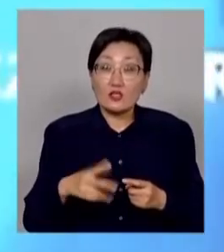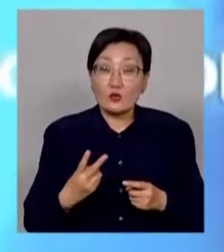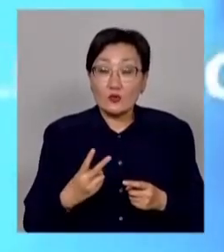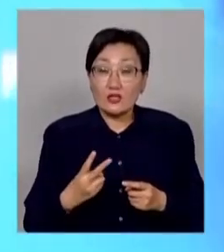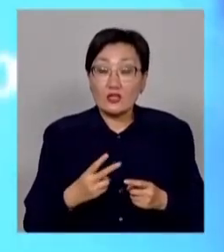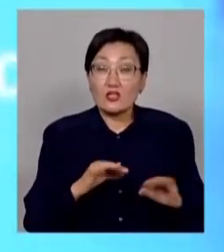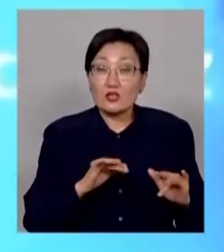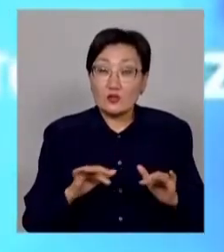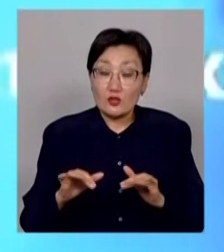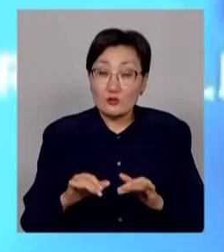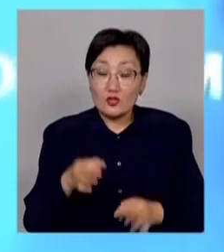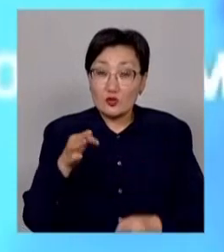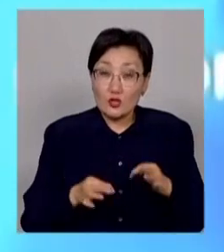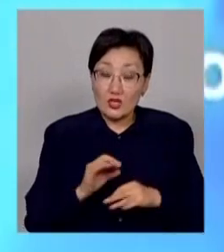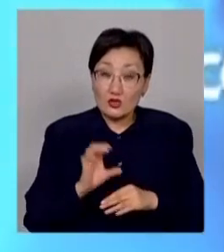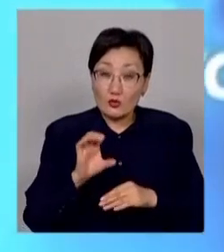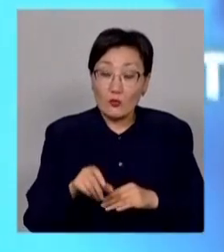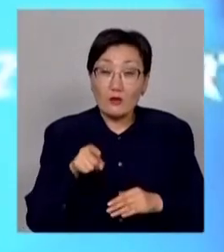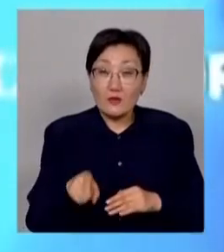552 іс сотқа жолданып,